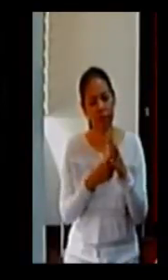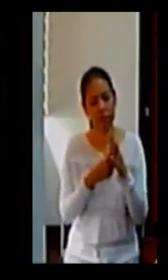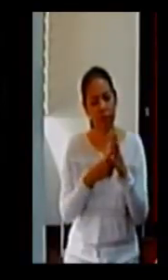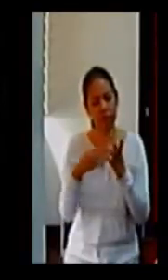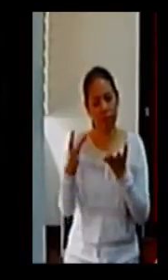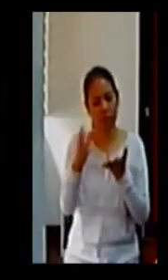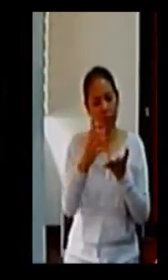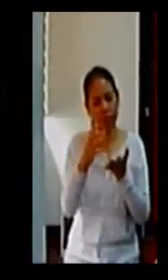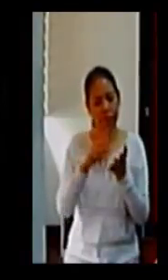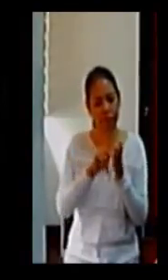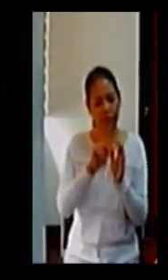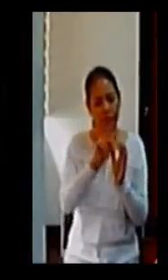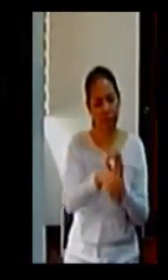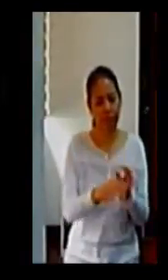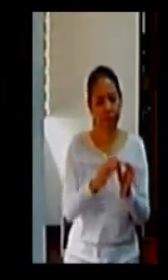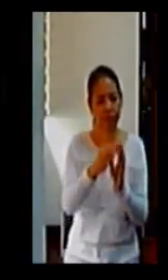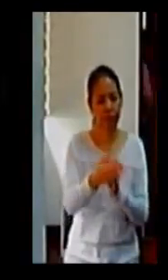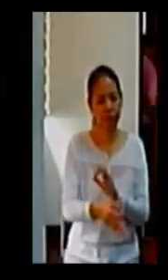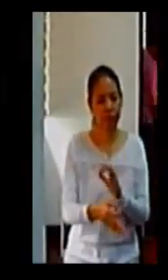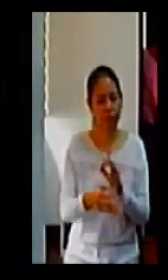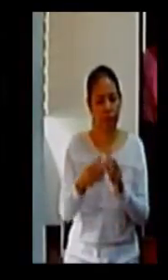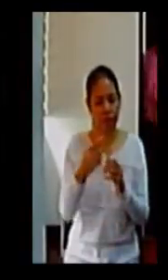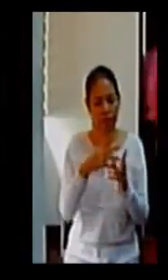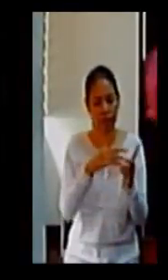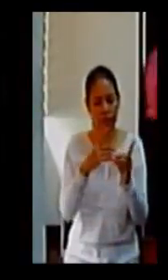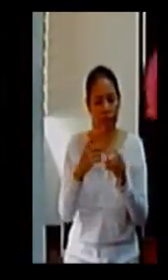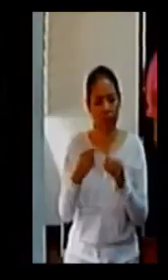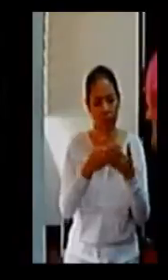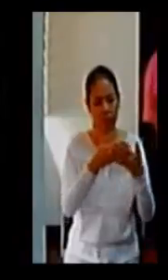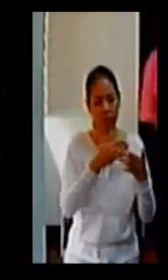mag-tanim kasi ginagawa nyo bago magtanim, correct?